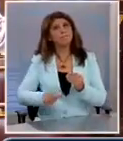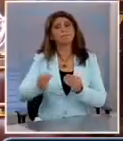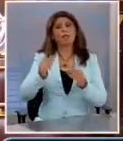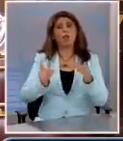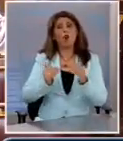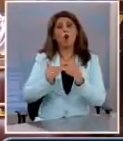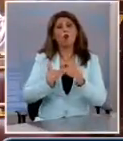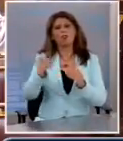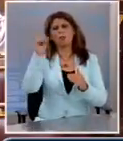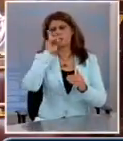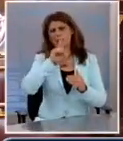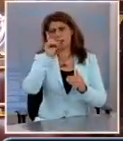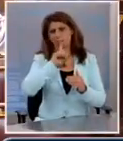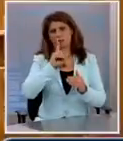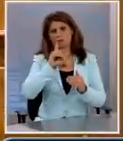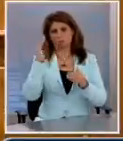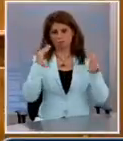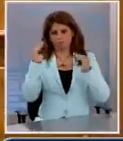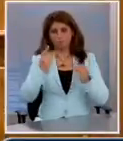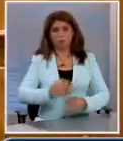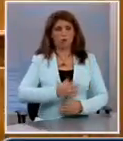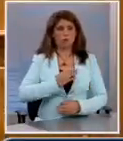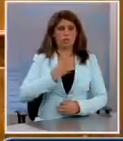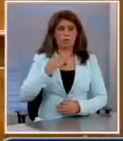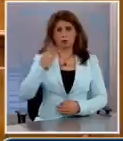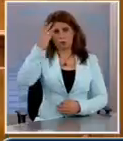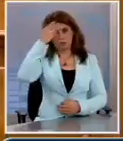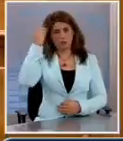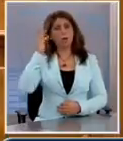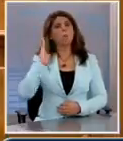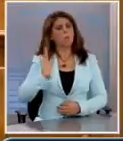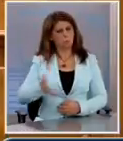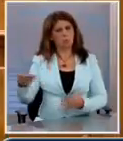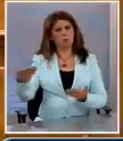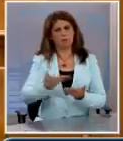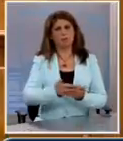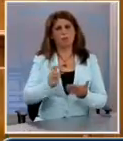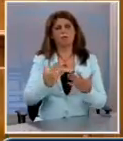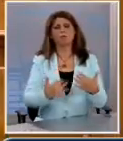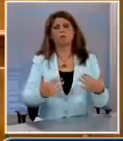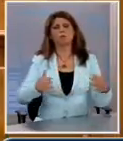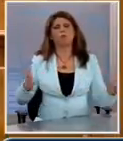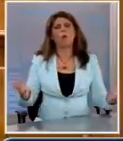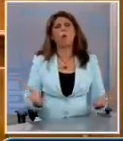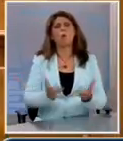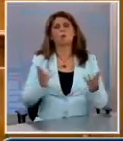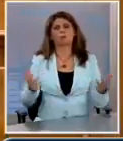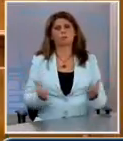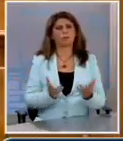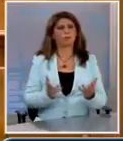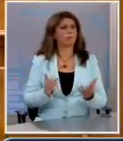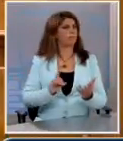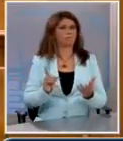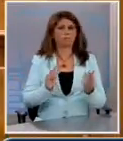όριο ψέματος και αναξιοπιστίας ο κύριος Τσίπρας, που μπορεί να φέρει πλέον στη Βουλή οτιδήποτε. Δεν έχει κανένα